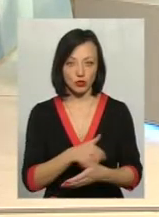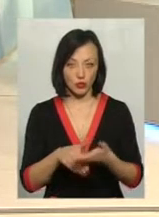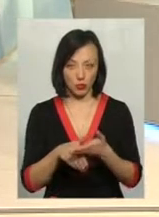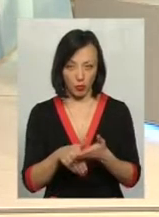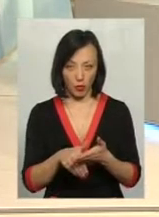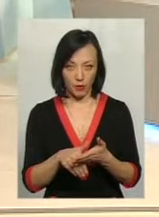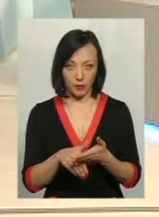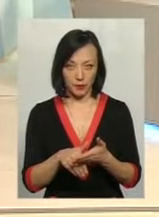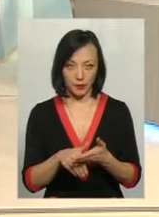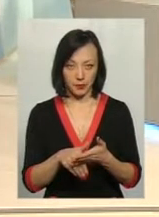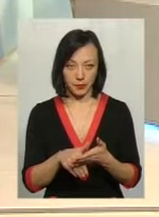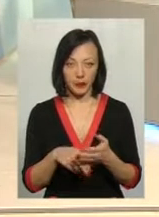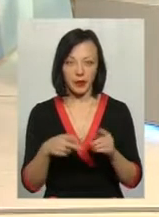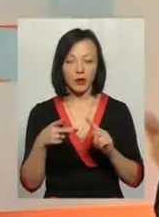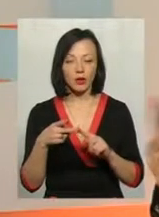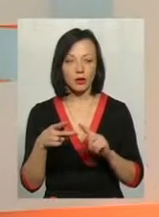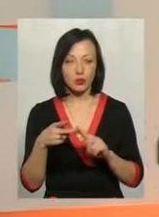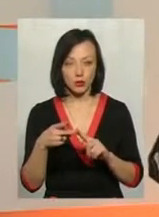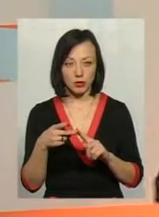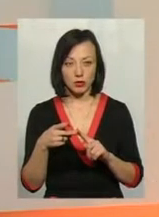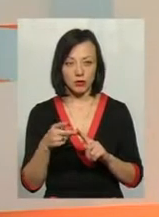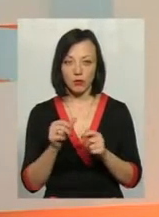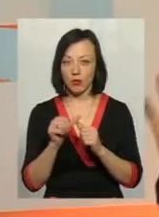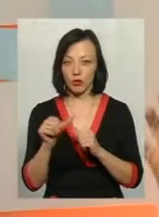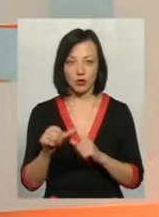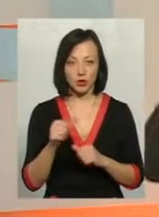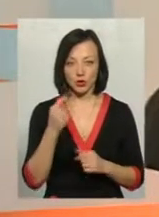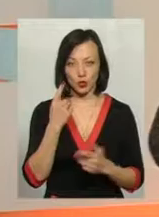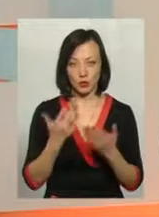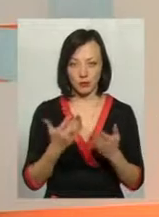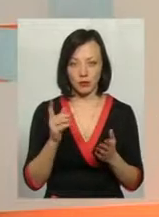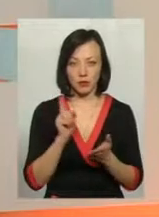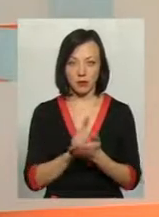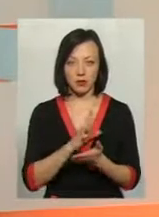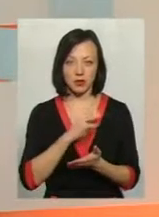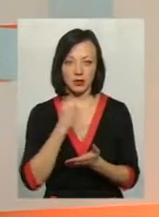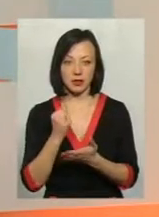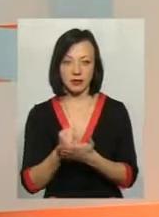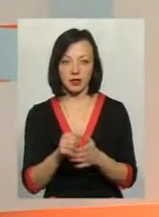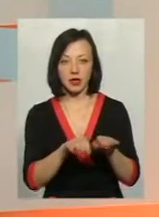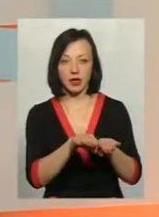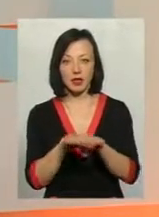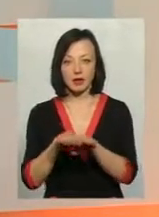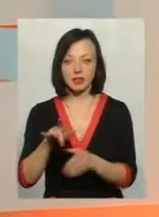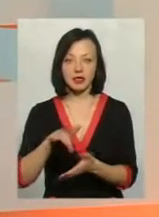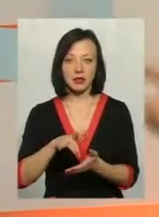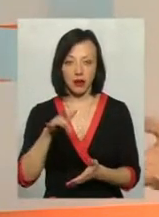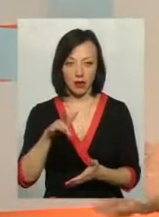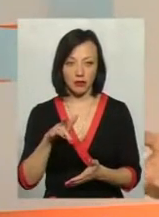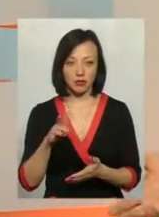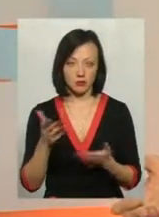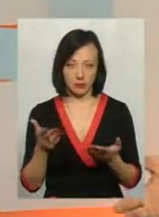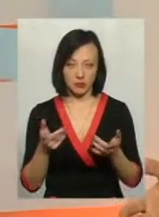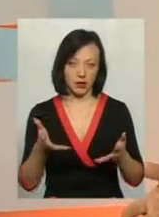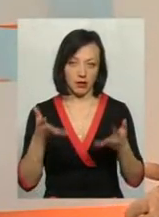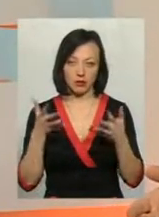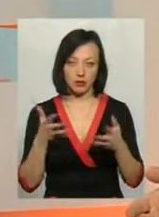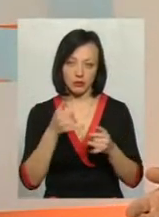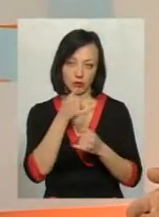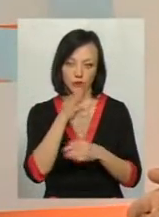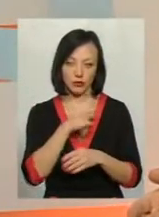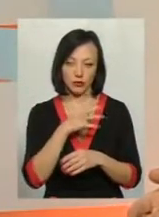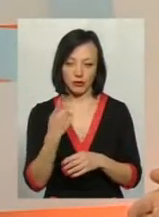допомоги. Друге, поза сумнівом, вони мають бути. Ці протоколи мають бути затверджені на рівні центральному, бо очевидно, що не можуть в